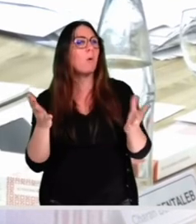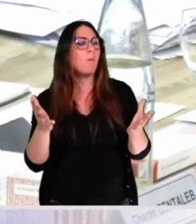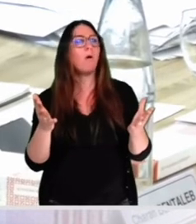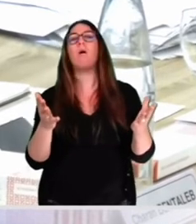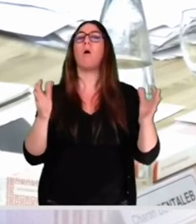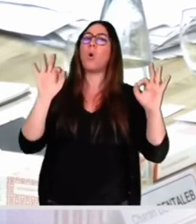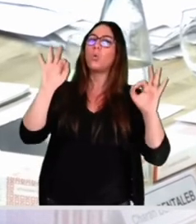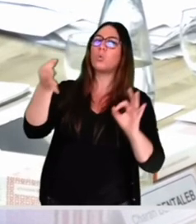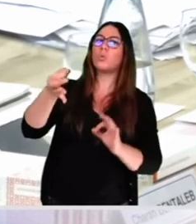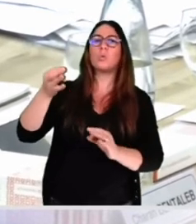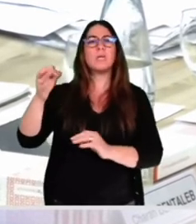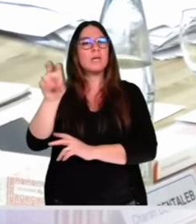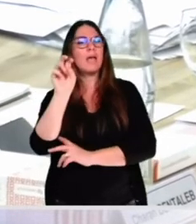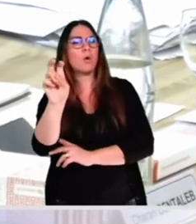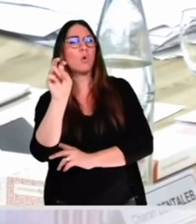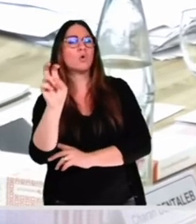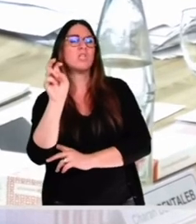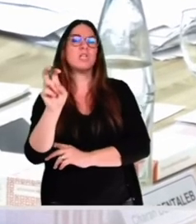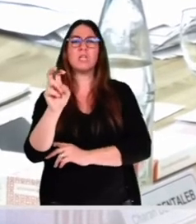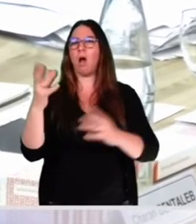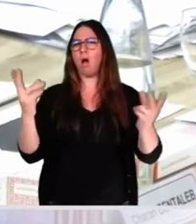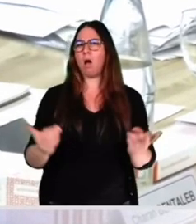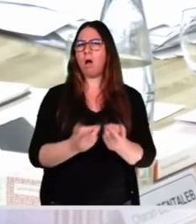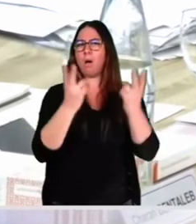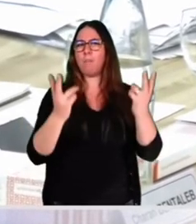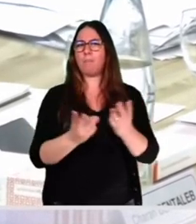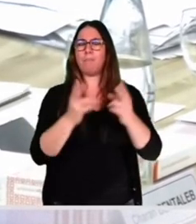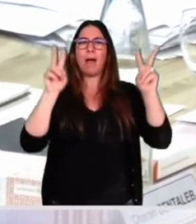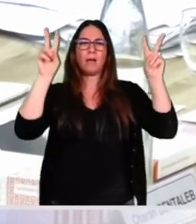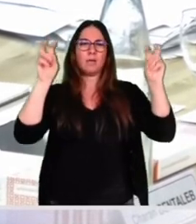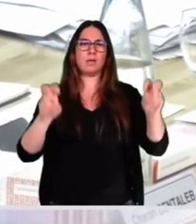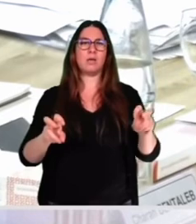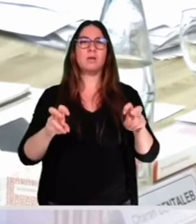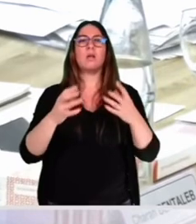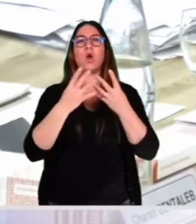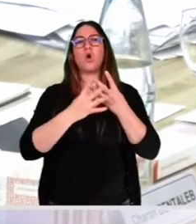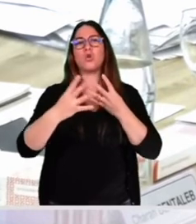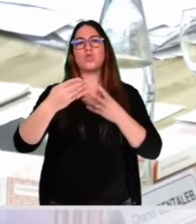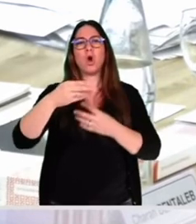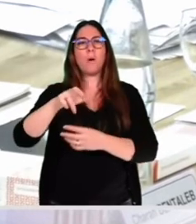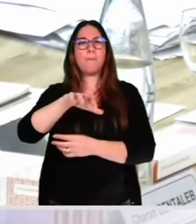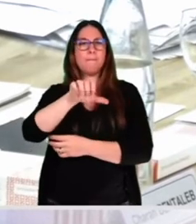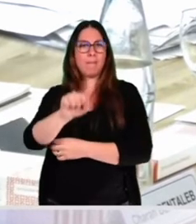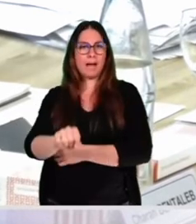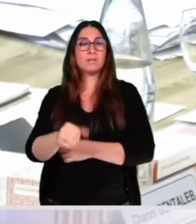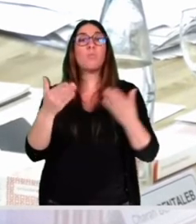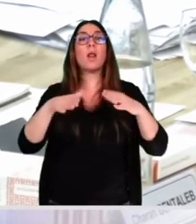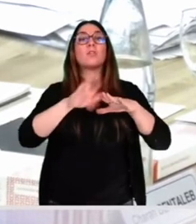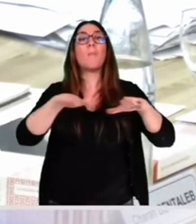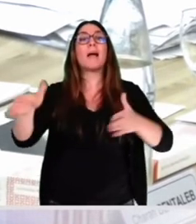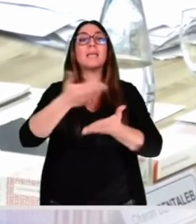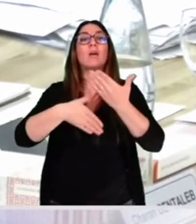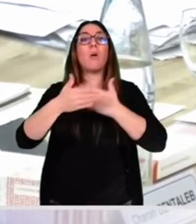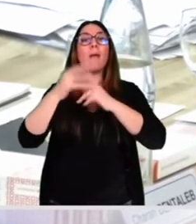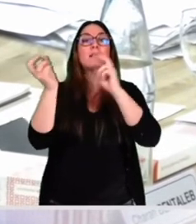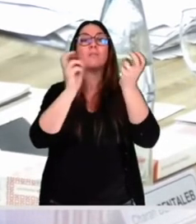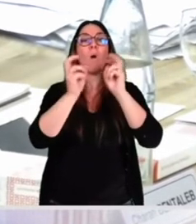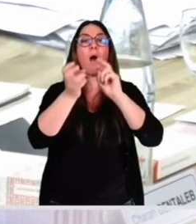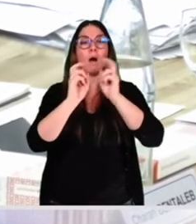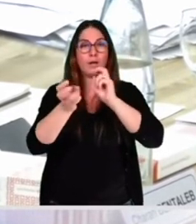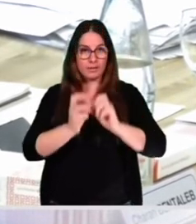un geste écologique avec un grand parc baptisé Champ de Mars, remplaçant l'actuel parking accueillant la foire des rameaux. Mais cette